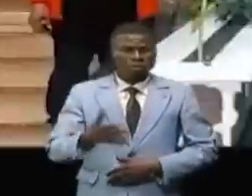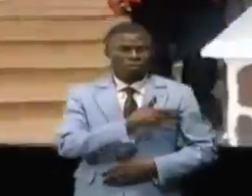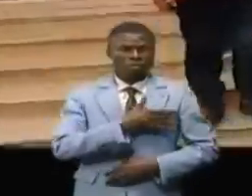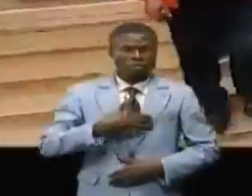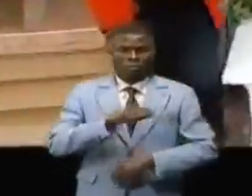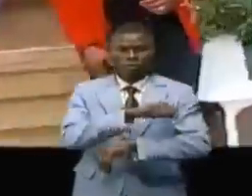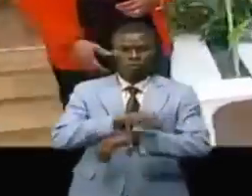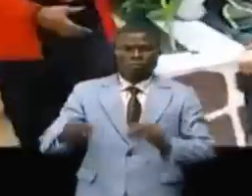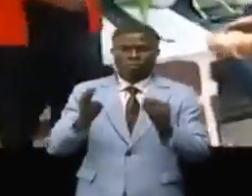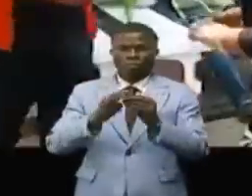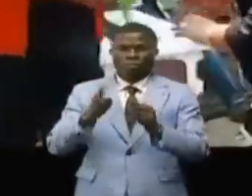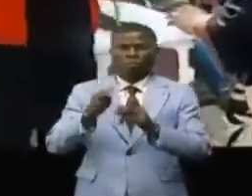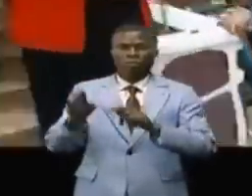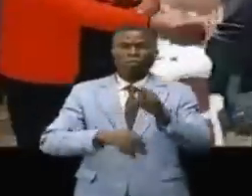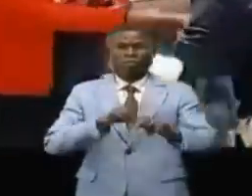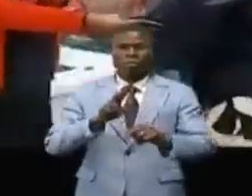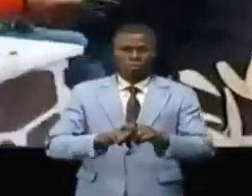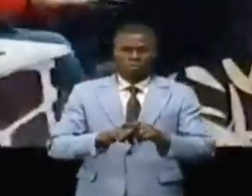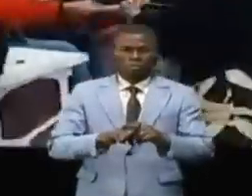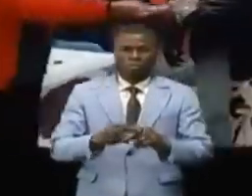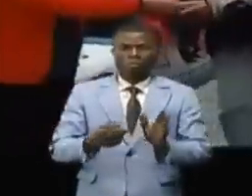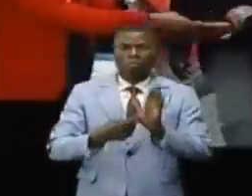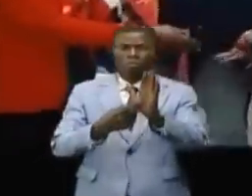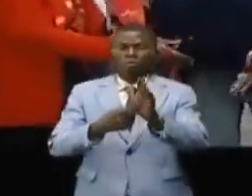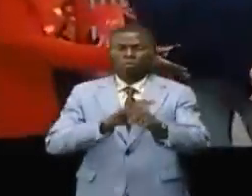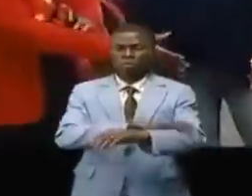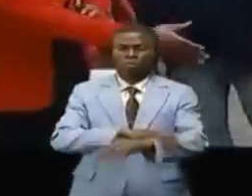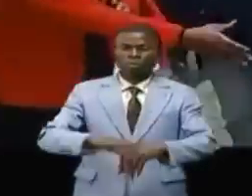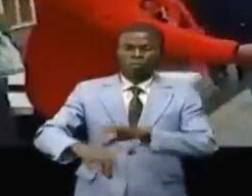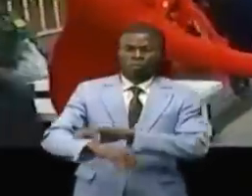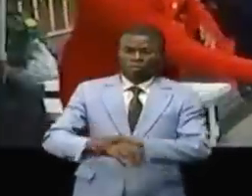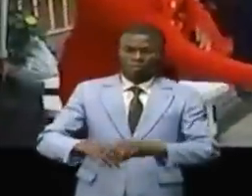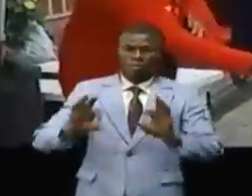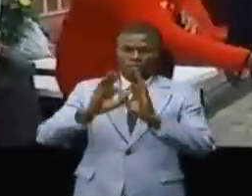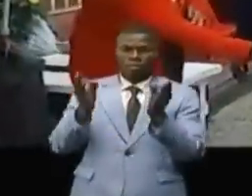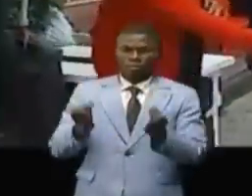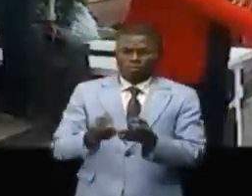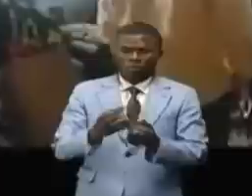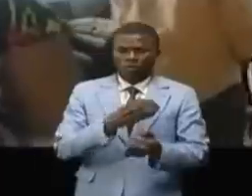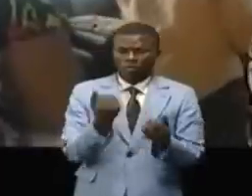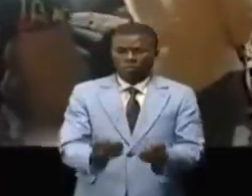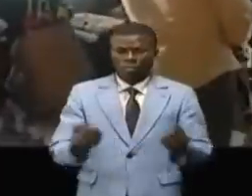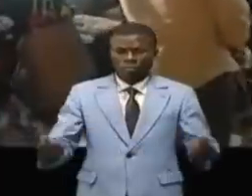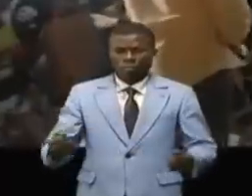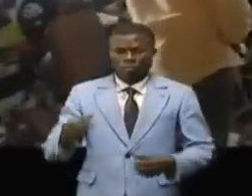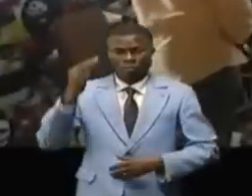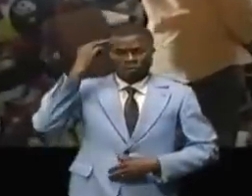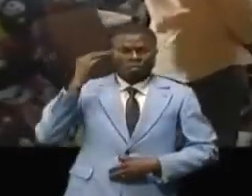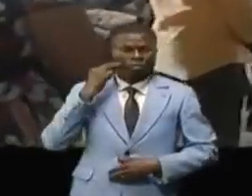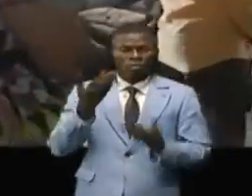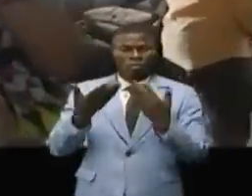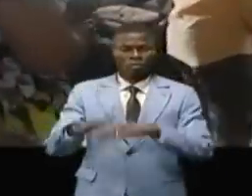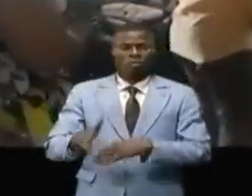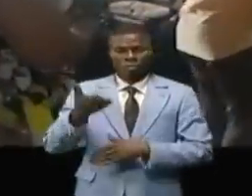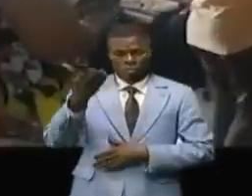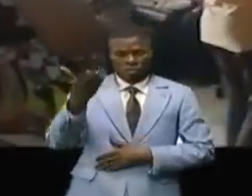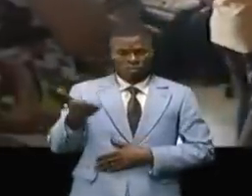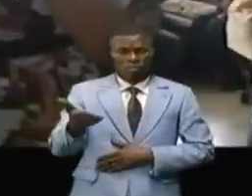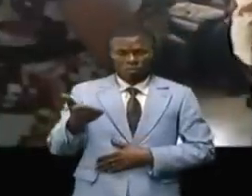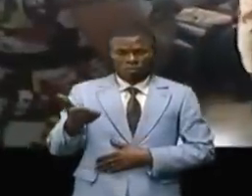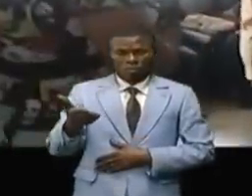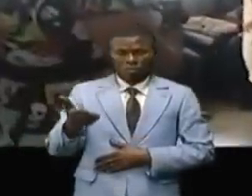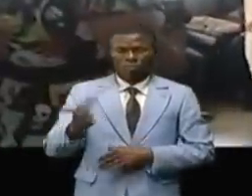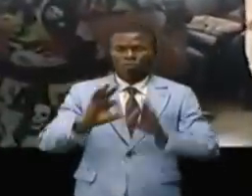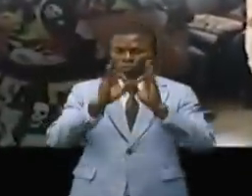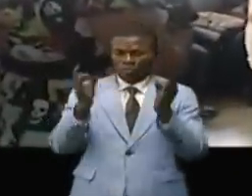du bureau de l'Assemblée nationale ils ont présenté les condoléances à la famille et aux enfants de feu chéri burkin de Senga et